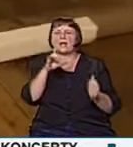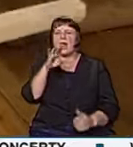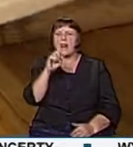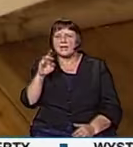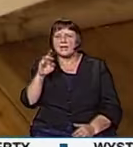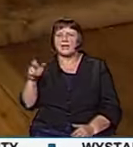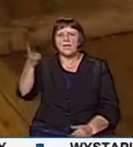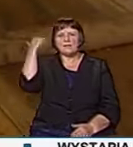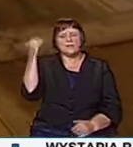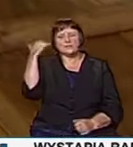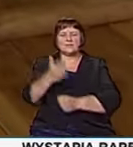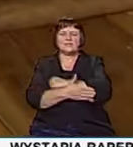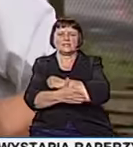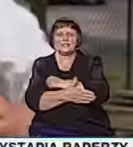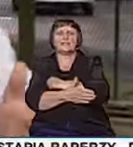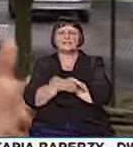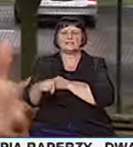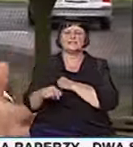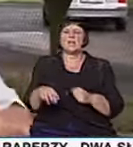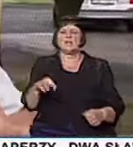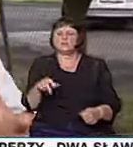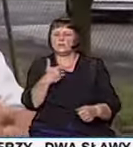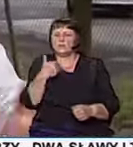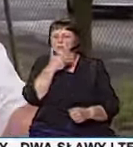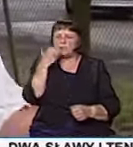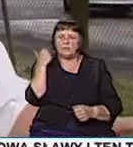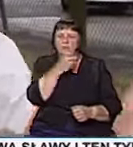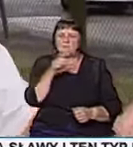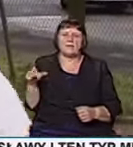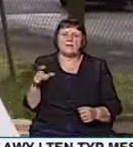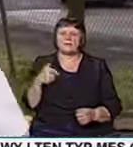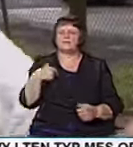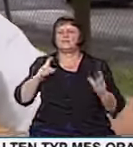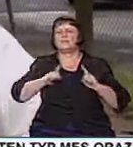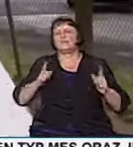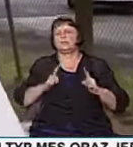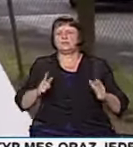także według dawnych zasad i reguł. Pozytywnie zakręceni nie mają czasu na relaks.